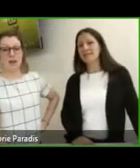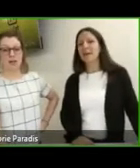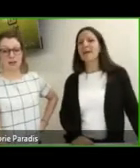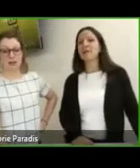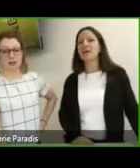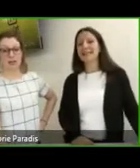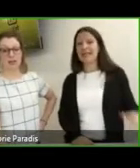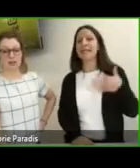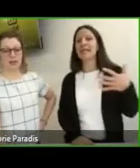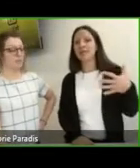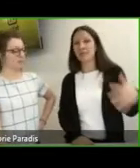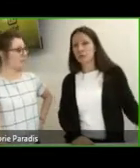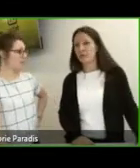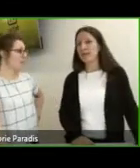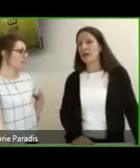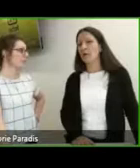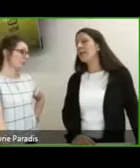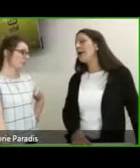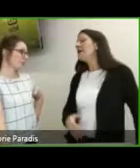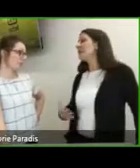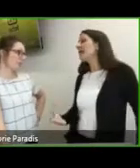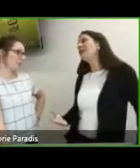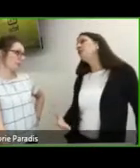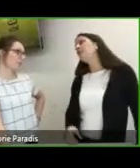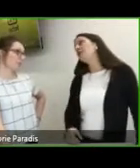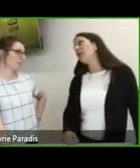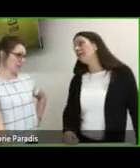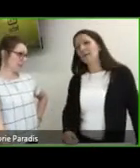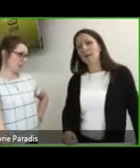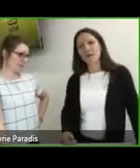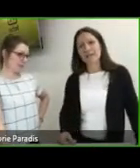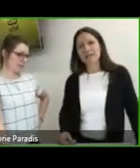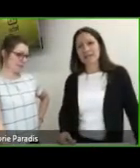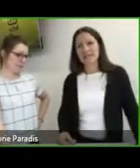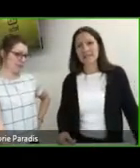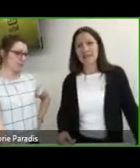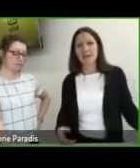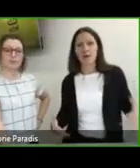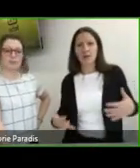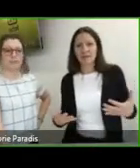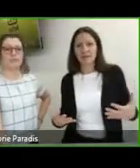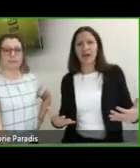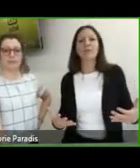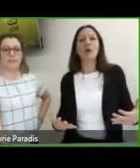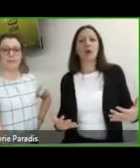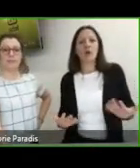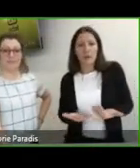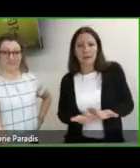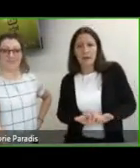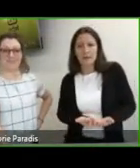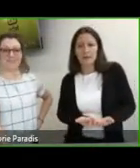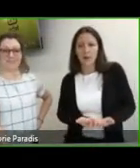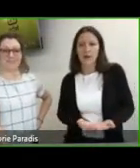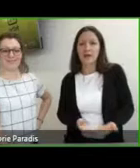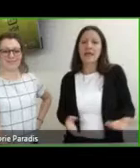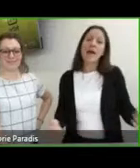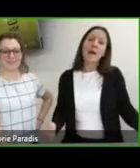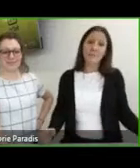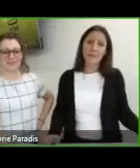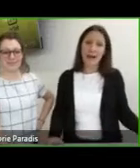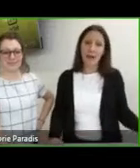s'estiment capables de distinguer des fausses nouvelles sur le web. Ce que ça nous montre, cette statistique-là, c'est qu'on a un sentiment quand même de compétence et de